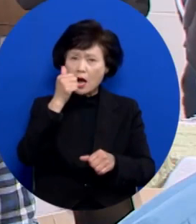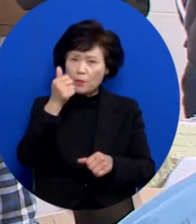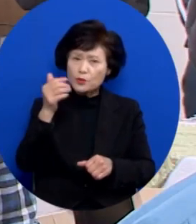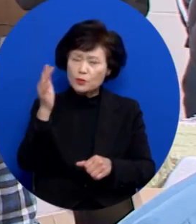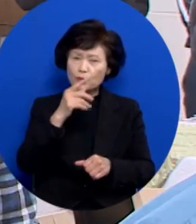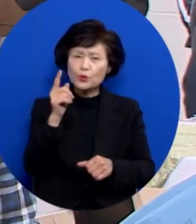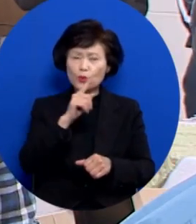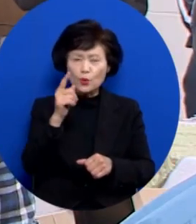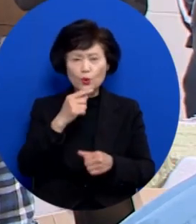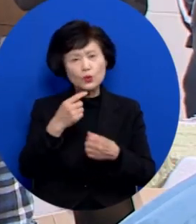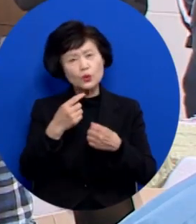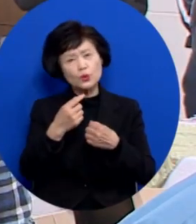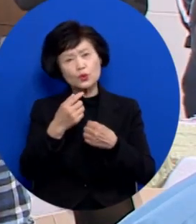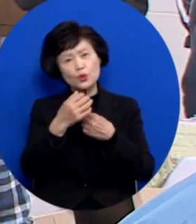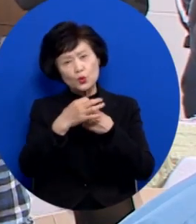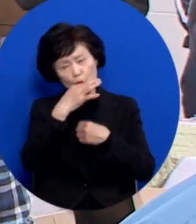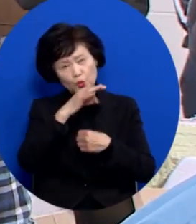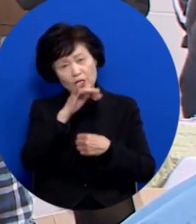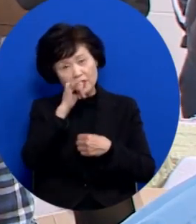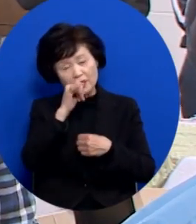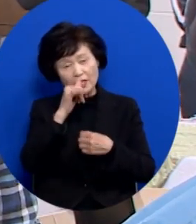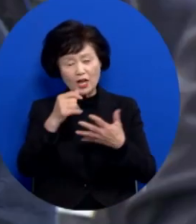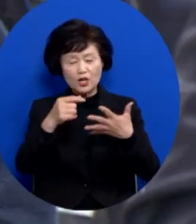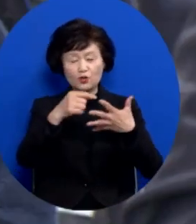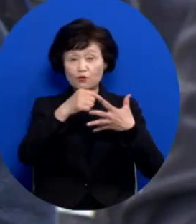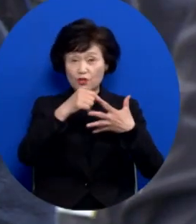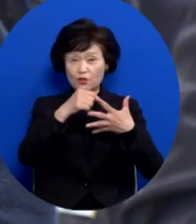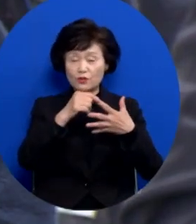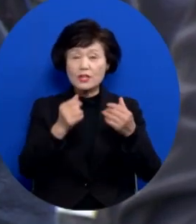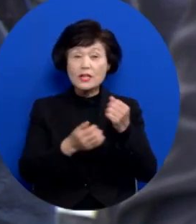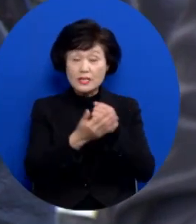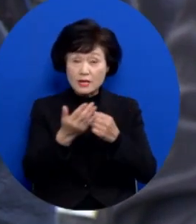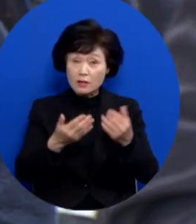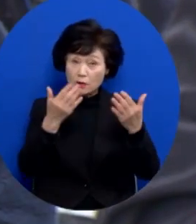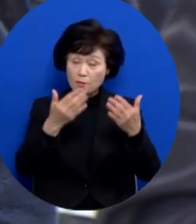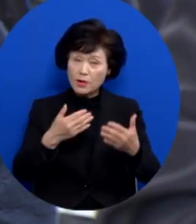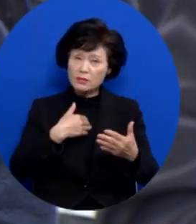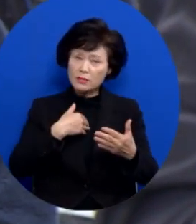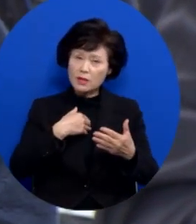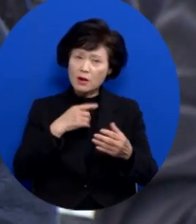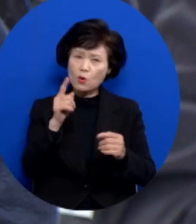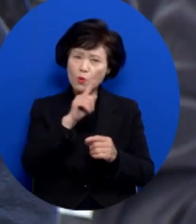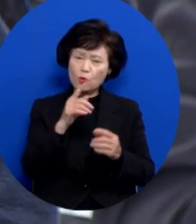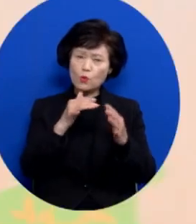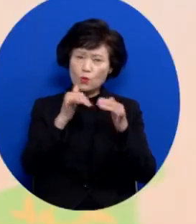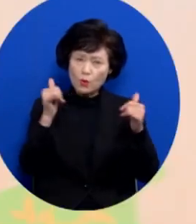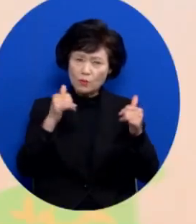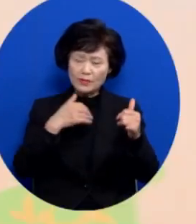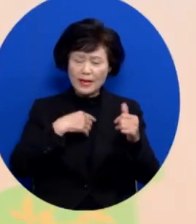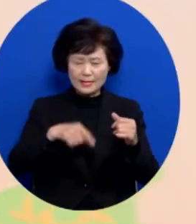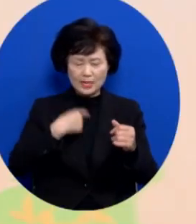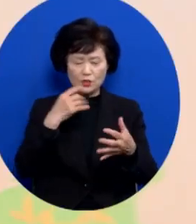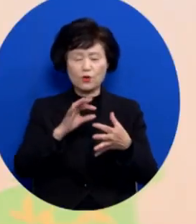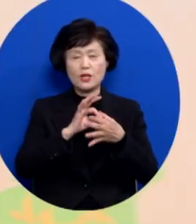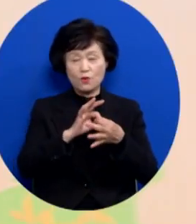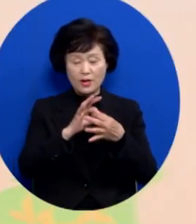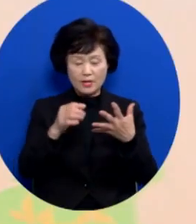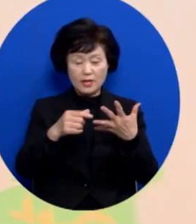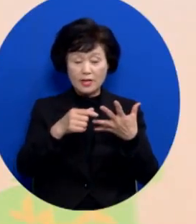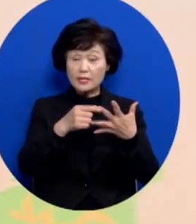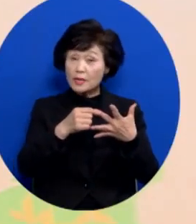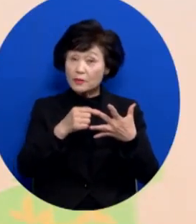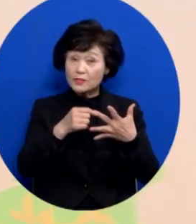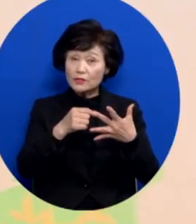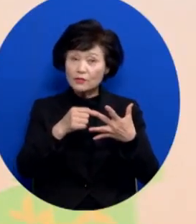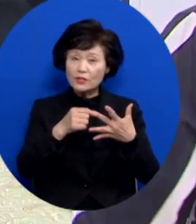받았느냐는 얘기를 하고 둘째 주에는 그 영향을 받은 나는 어떤 사람이라고 내 자신과의 관계를 얘기하고 세 번째